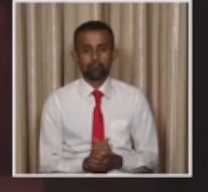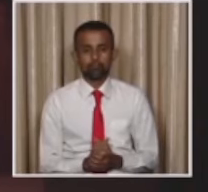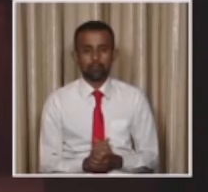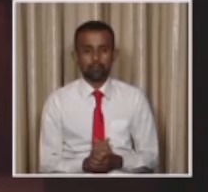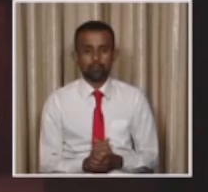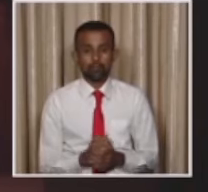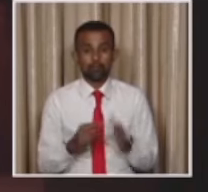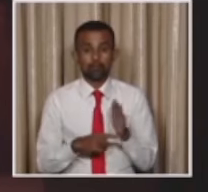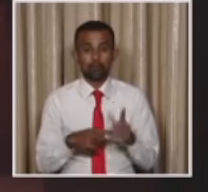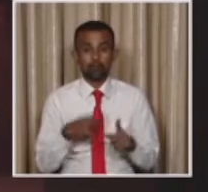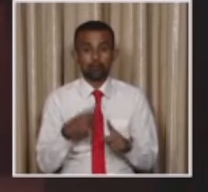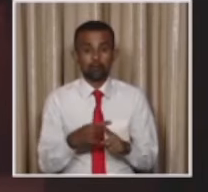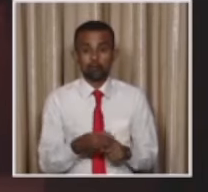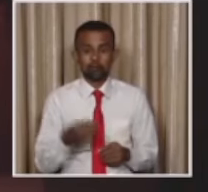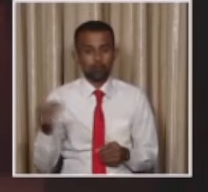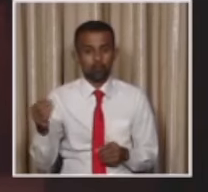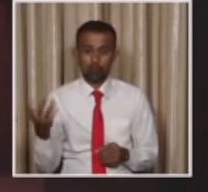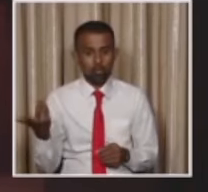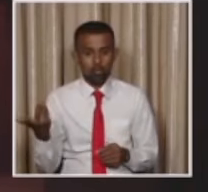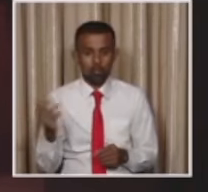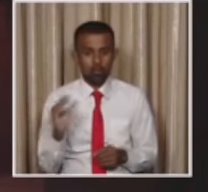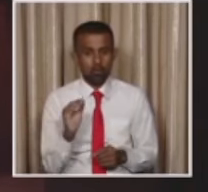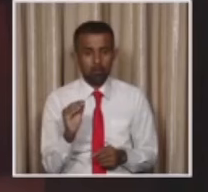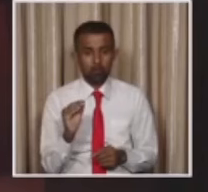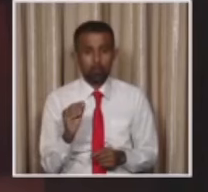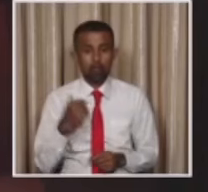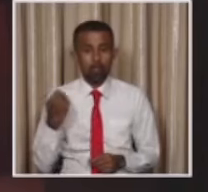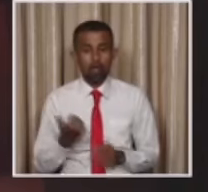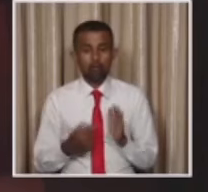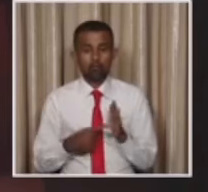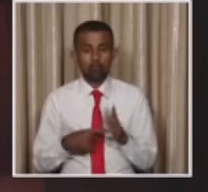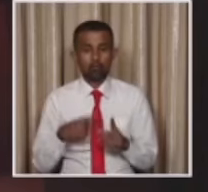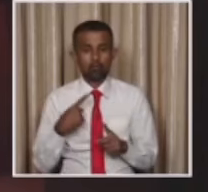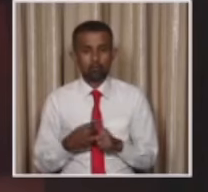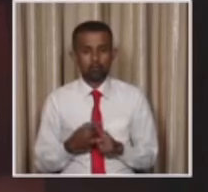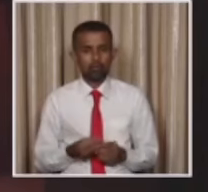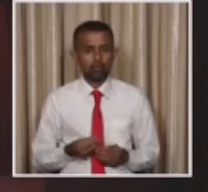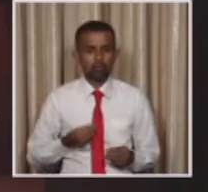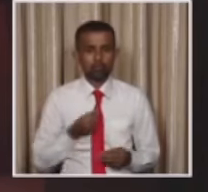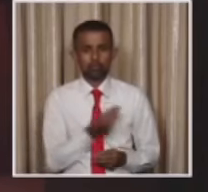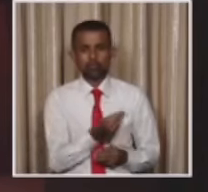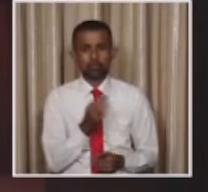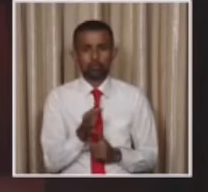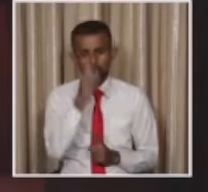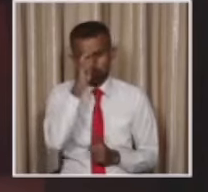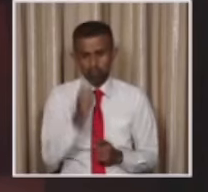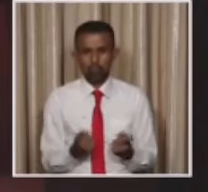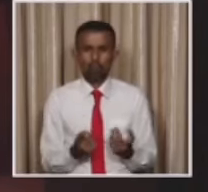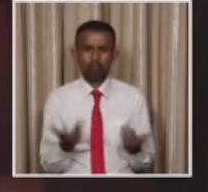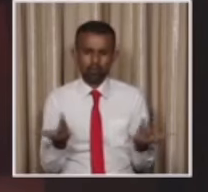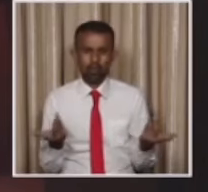එම බදු සහන ලබා නොදුන්නේ නම් නව බදු වර්ග හඳුන්වා දීමට ජනාධිපතිතුමාට අවශ්‍යතාවයක්